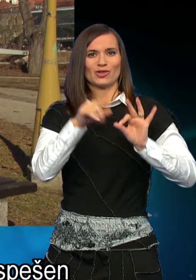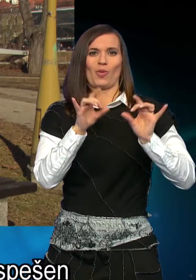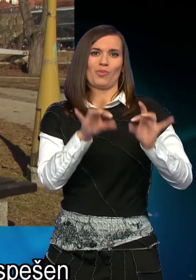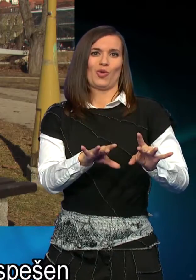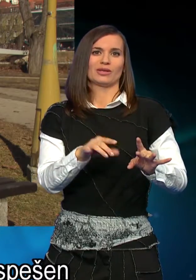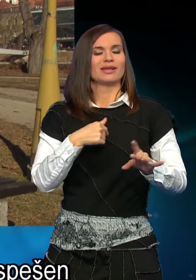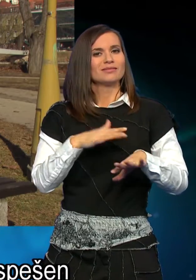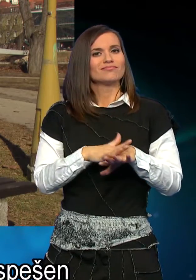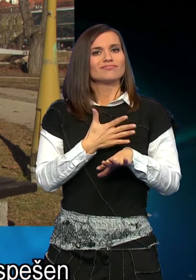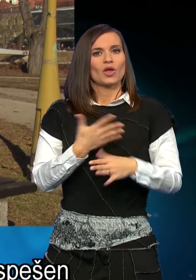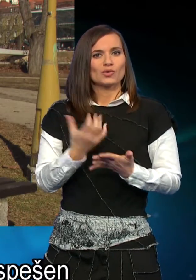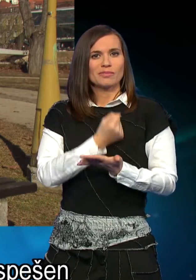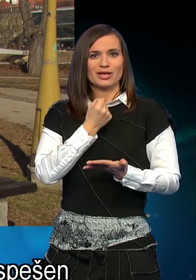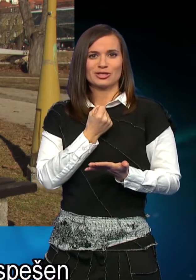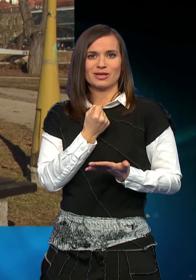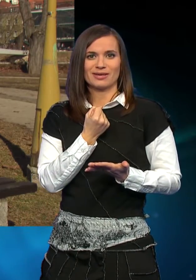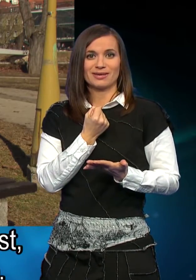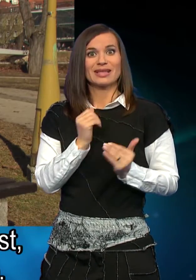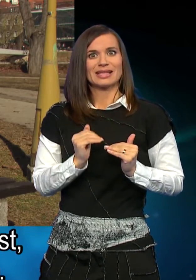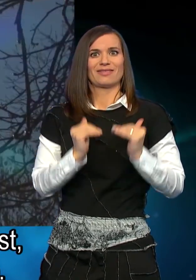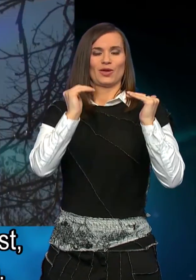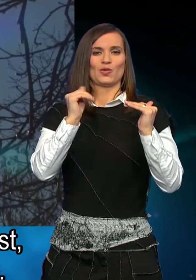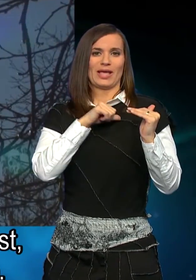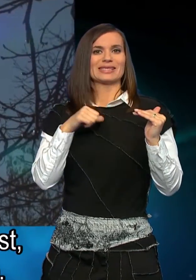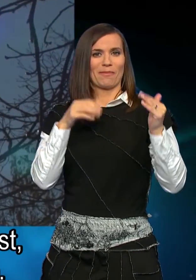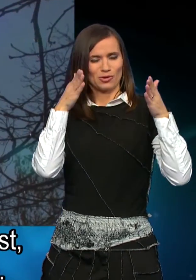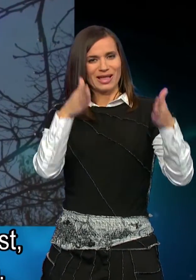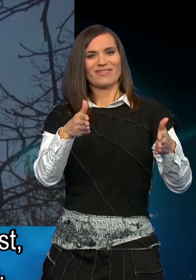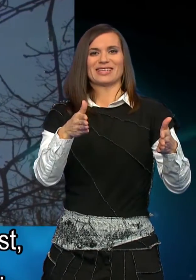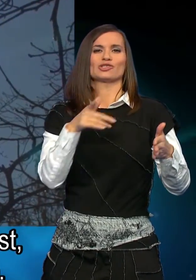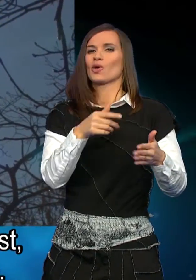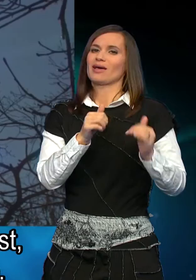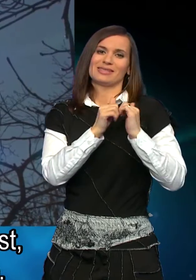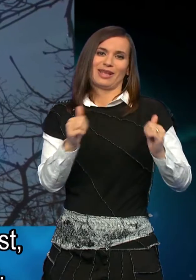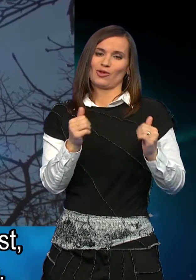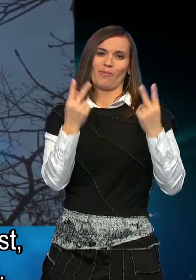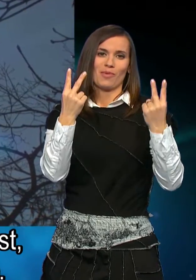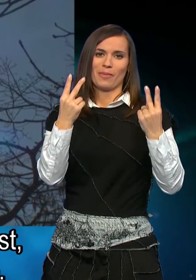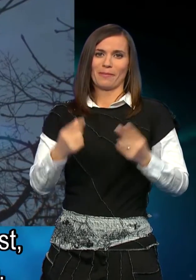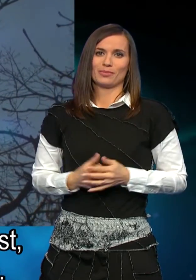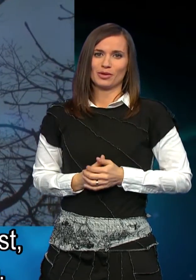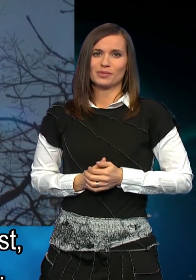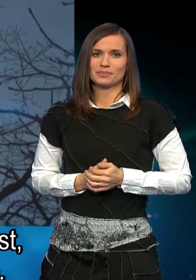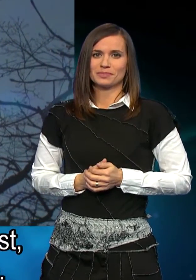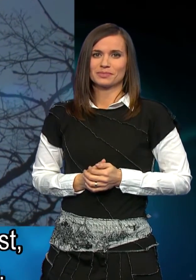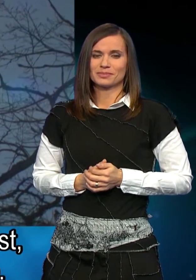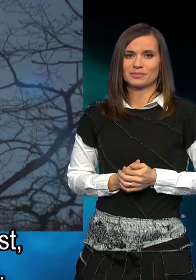uspešen, da si dviguje samozavest. To je zelo pomembno.